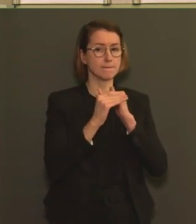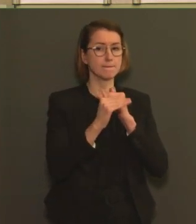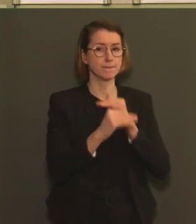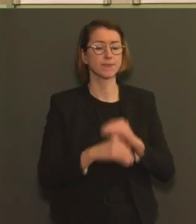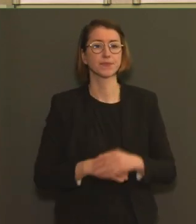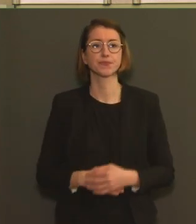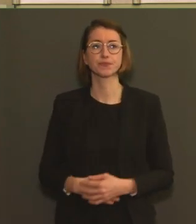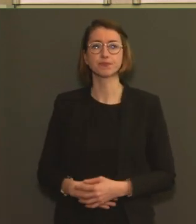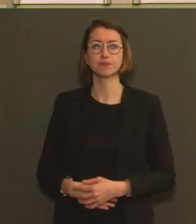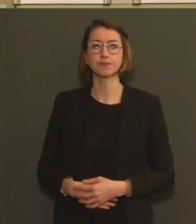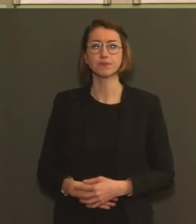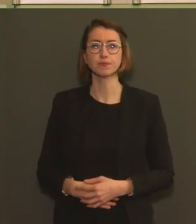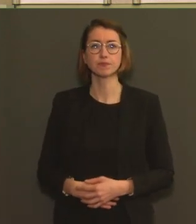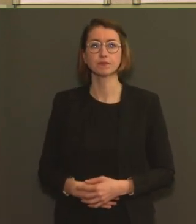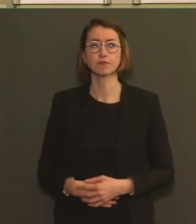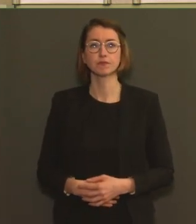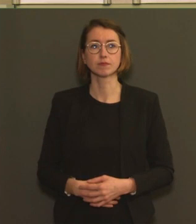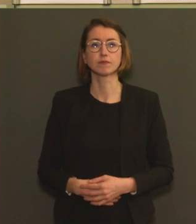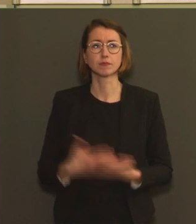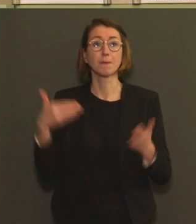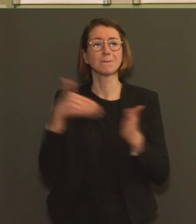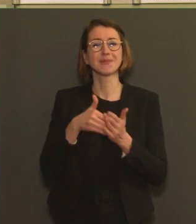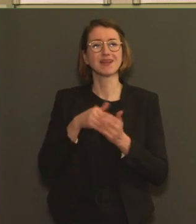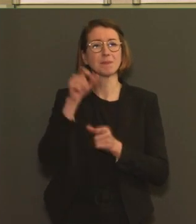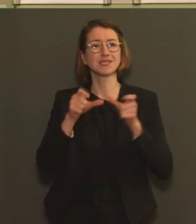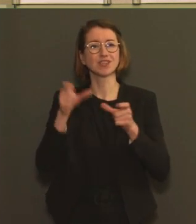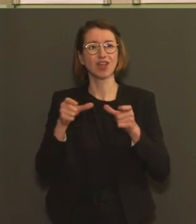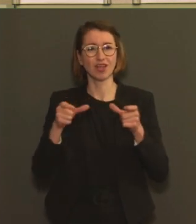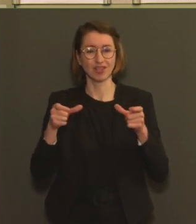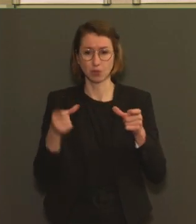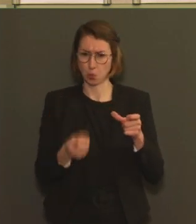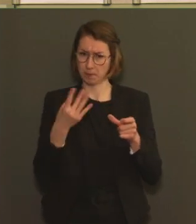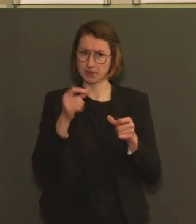nouvelles infections par 1000 résidents, on a eu en Flandre